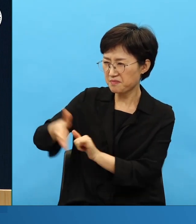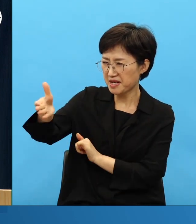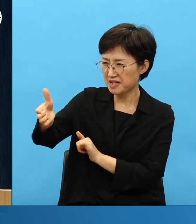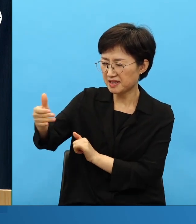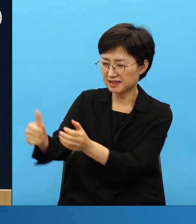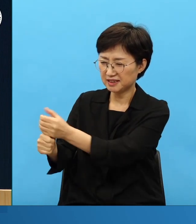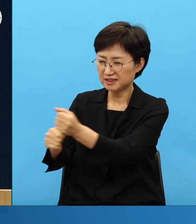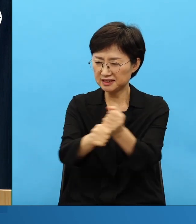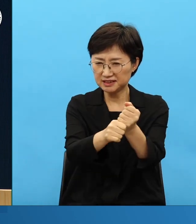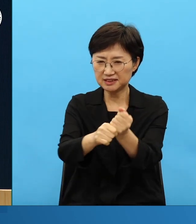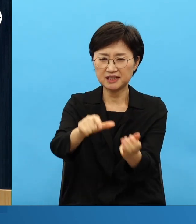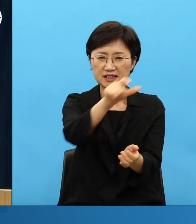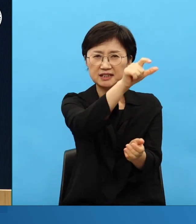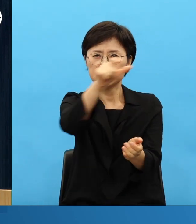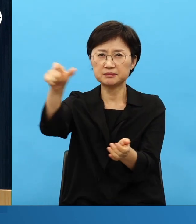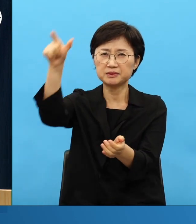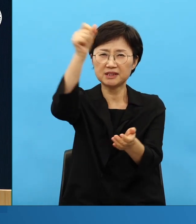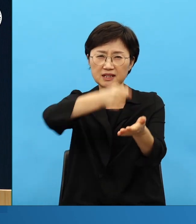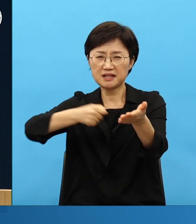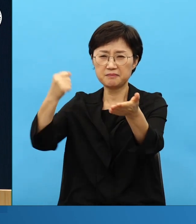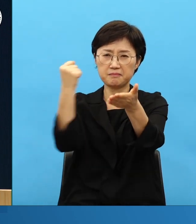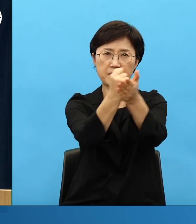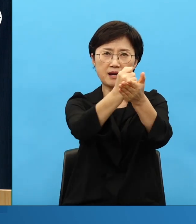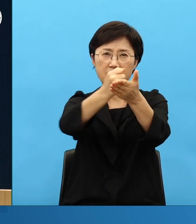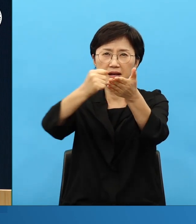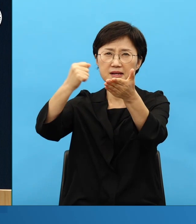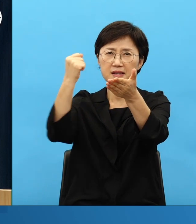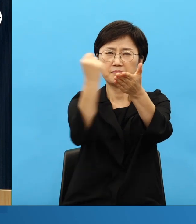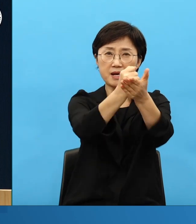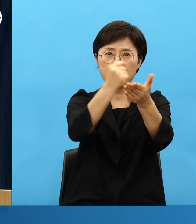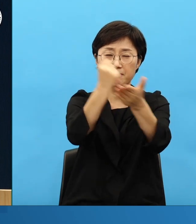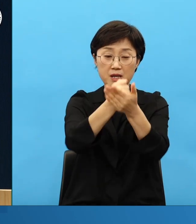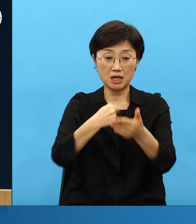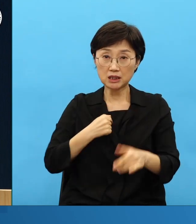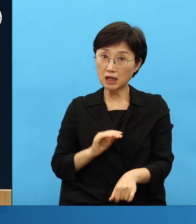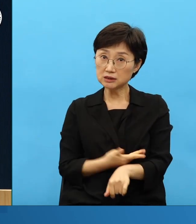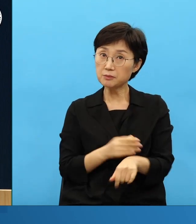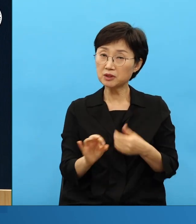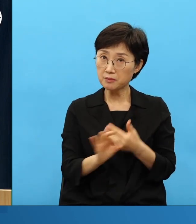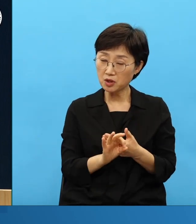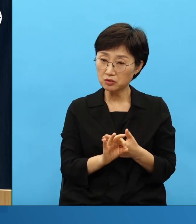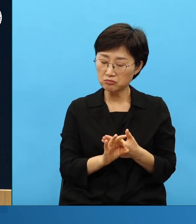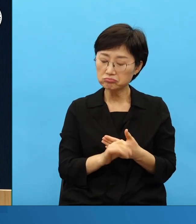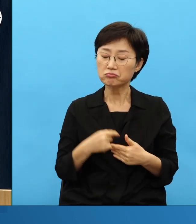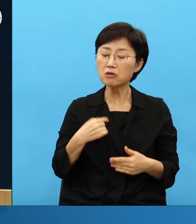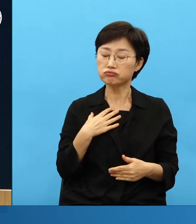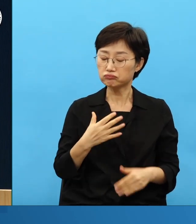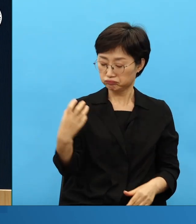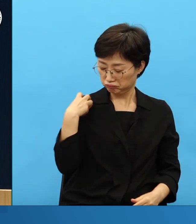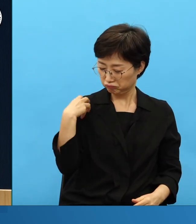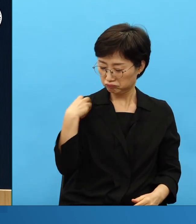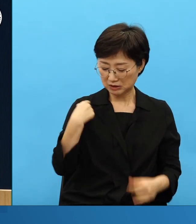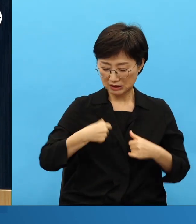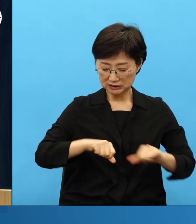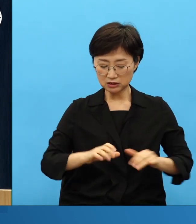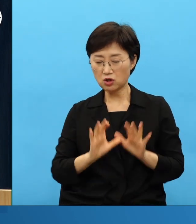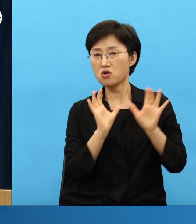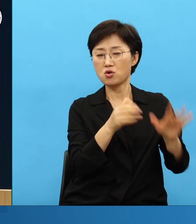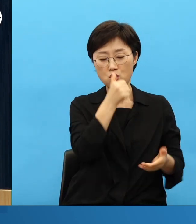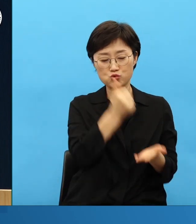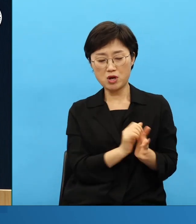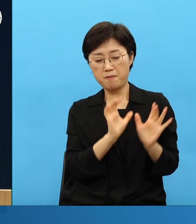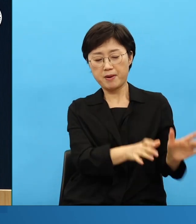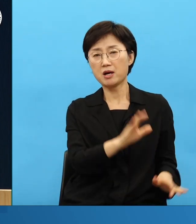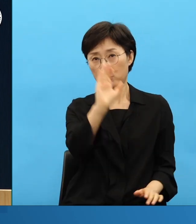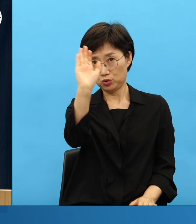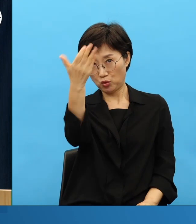후손에게 돌려달라. To what extent did they not believe this? Yeah. They said, let's crucify Jesus upon the cross, and if it is our wrongdoing, then let his blood